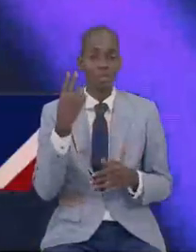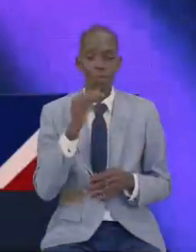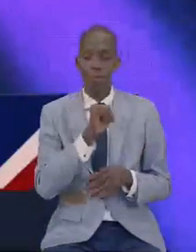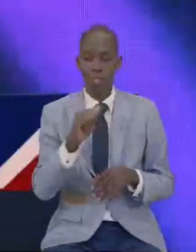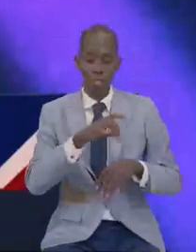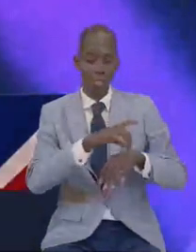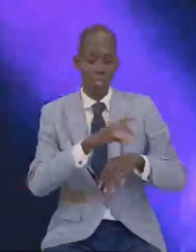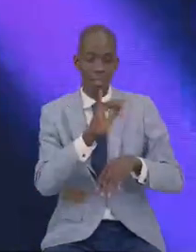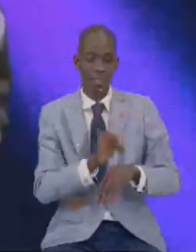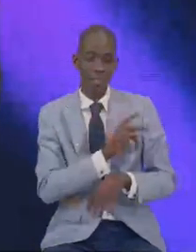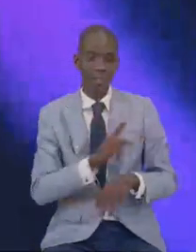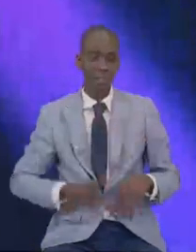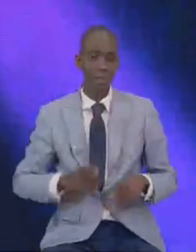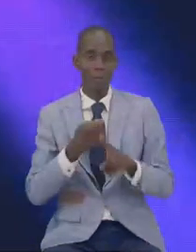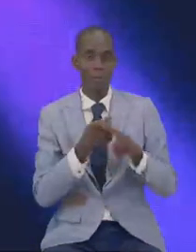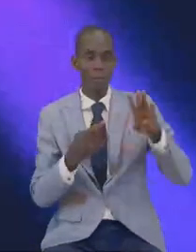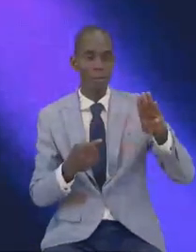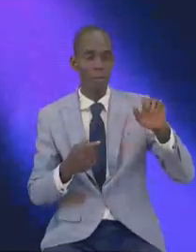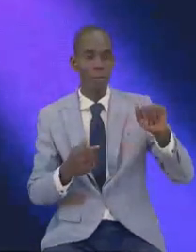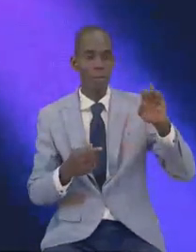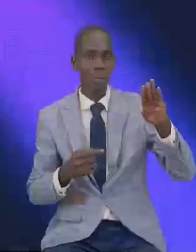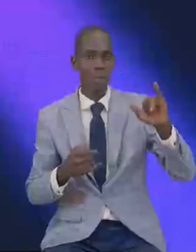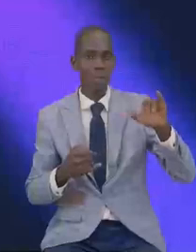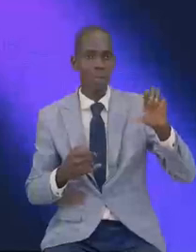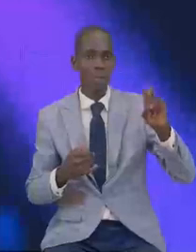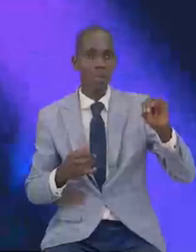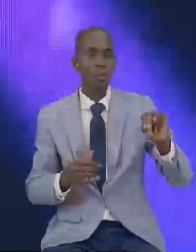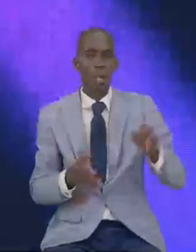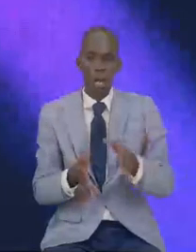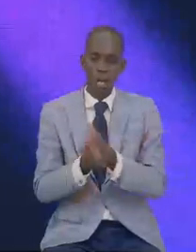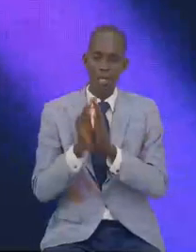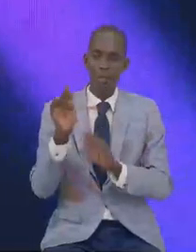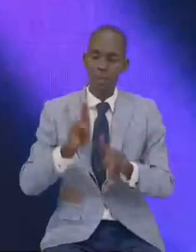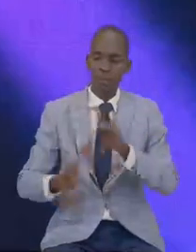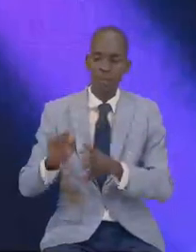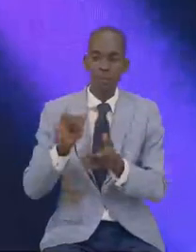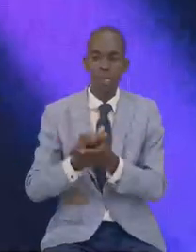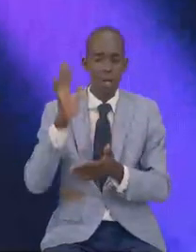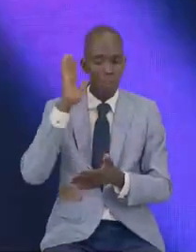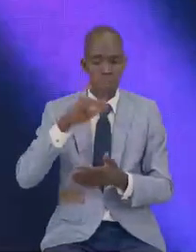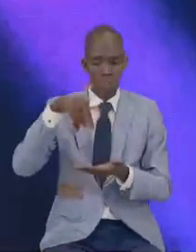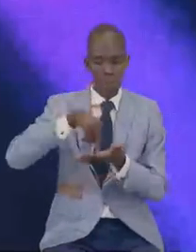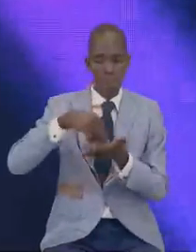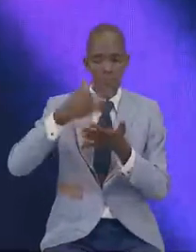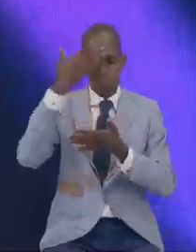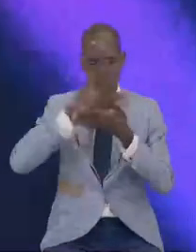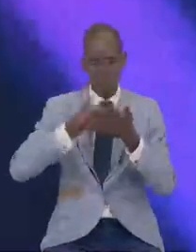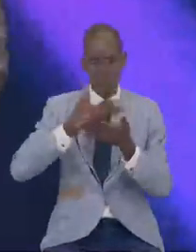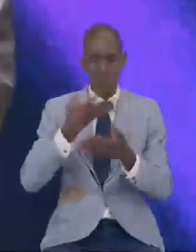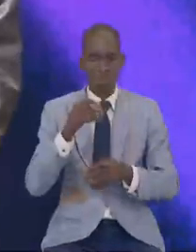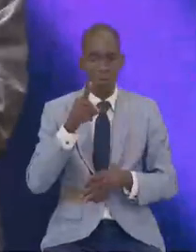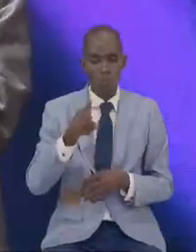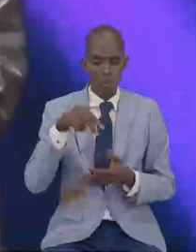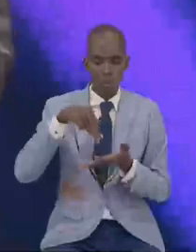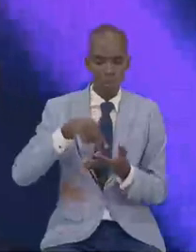roi terrestre, un roi babylonien qui exige des gens qui vont se tenir en sa